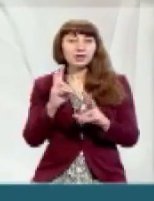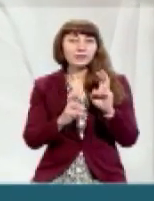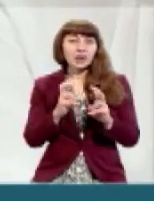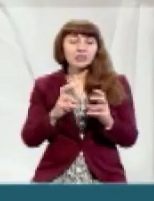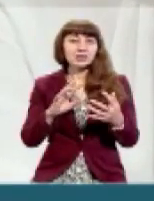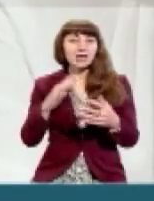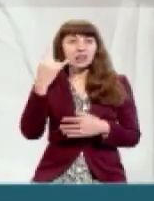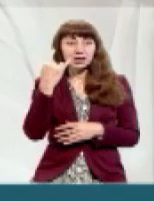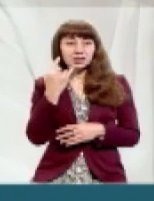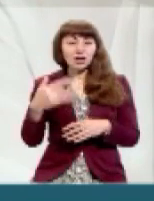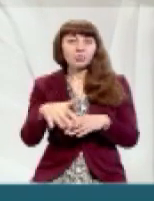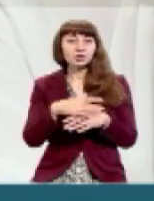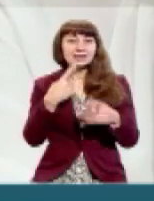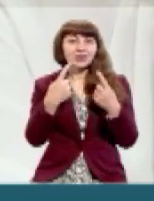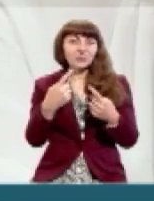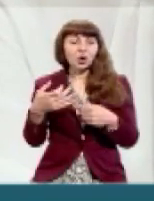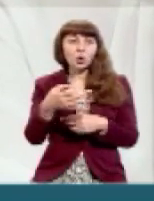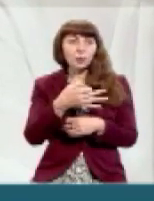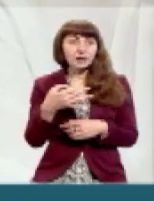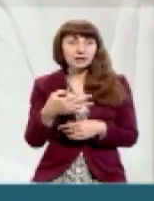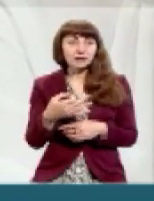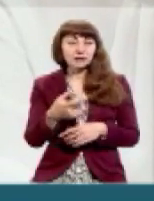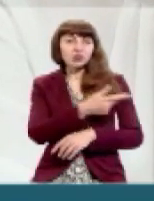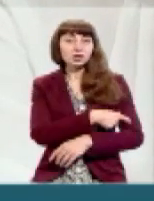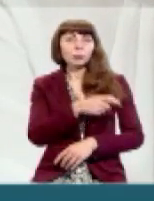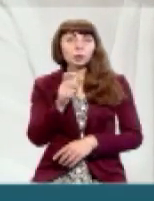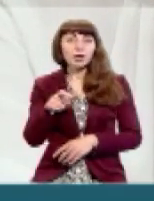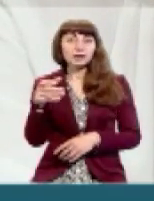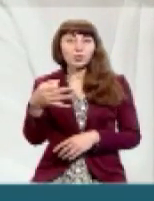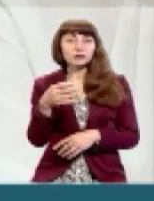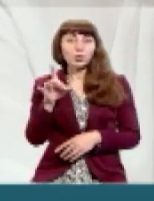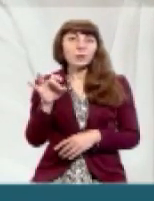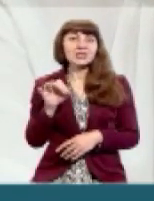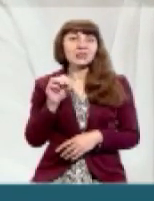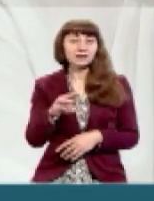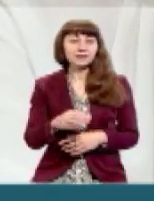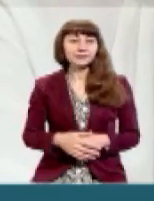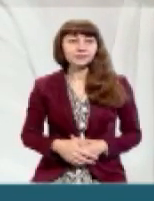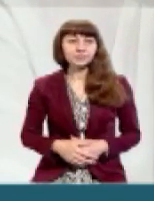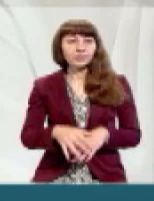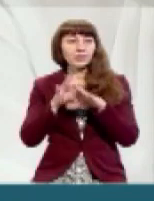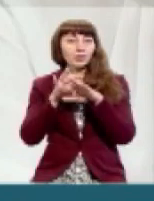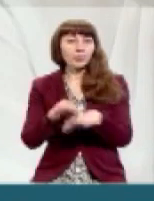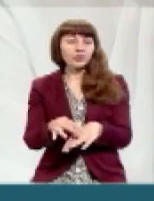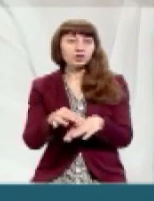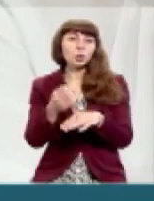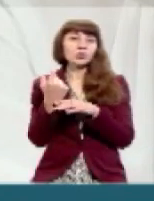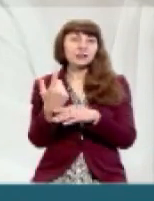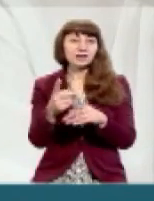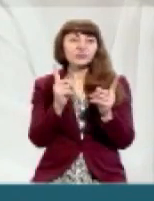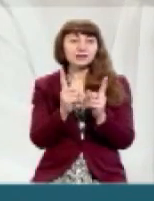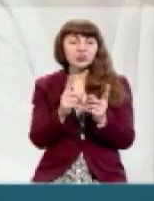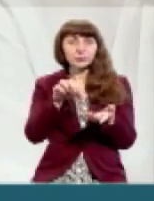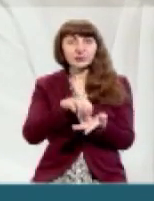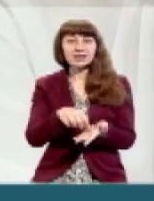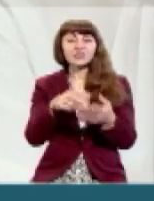общественного совета области и депутатов областного мыслихата нами проведено несколько семинаров с